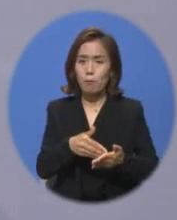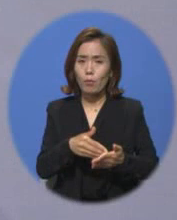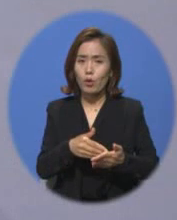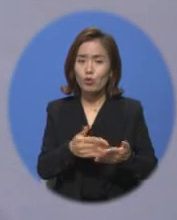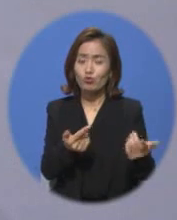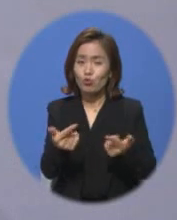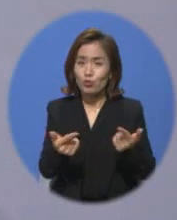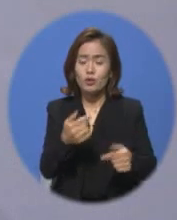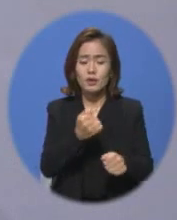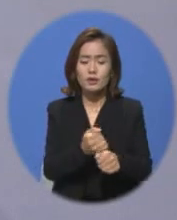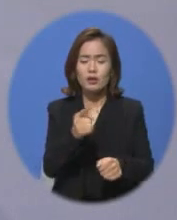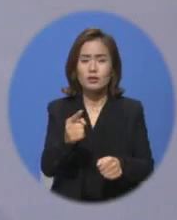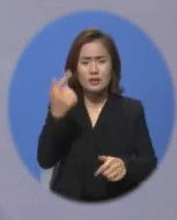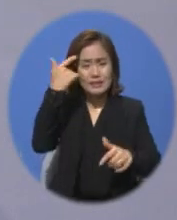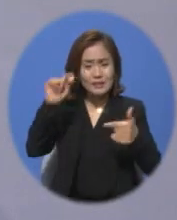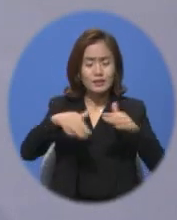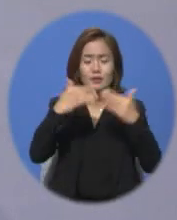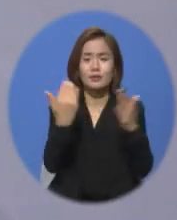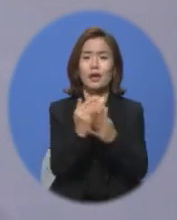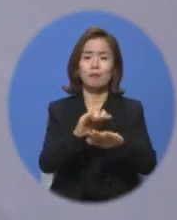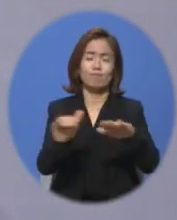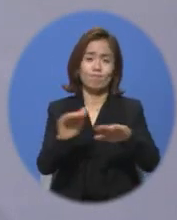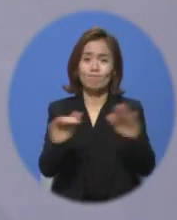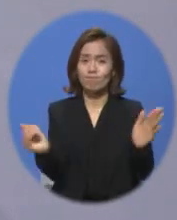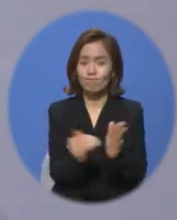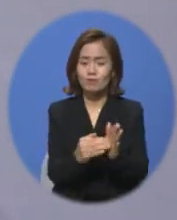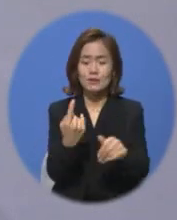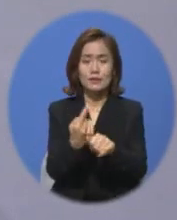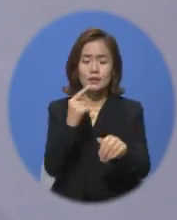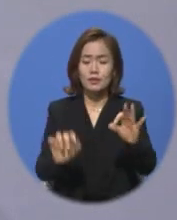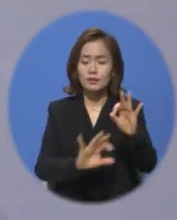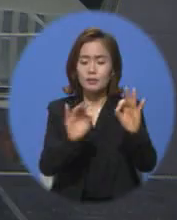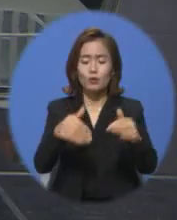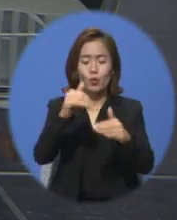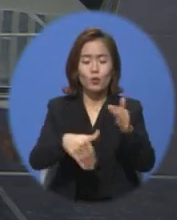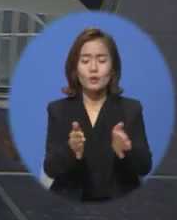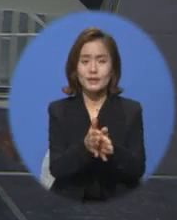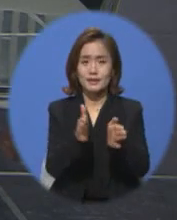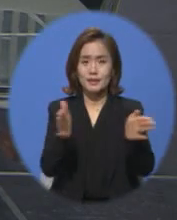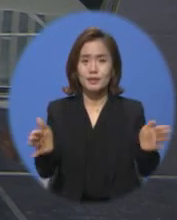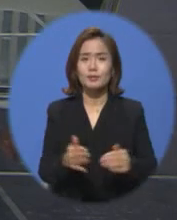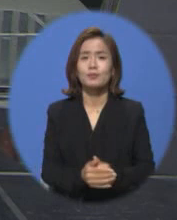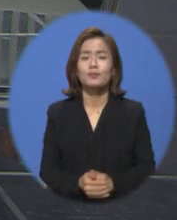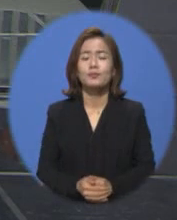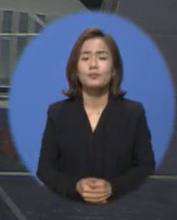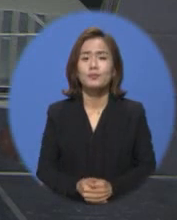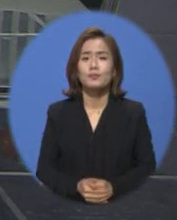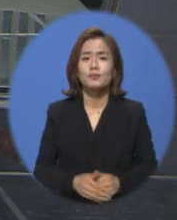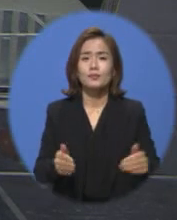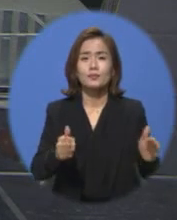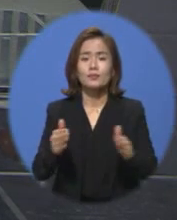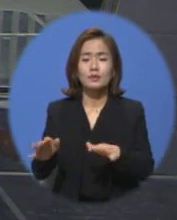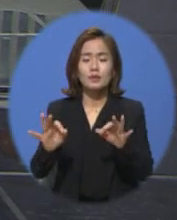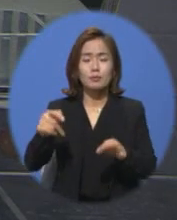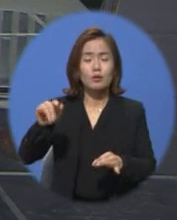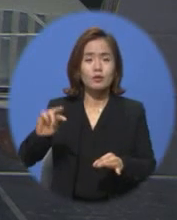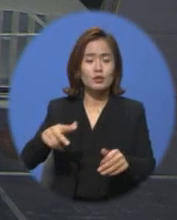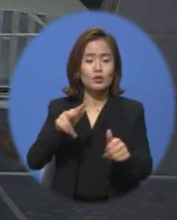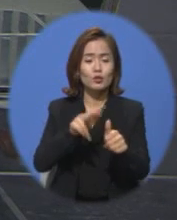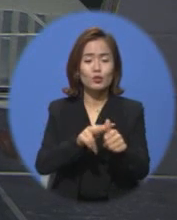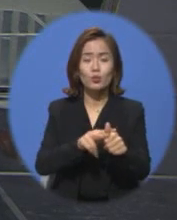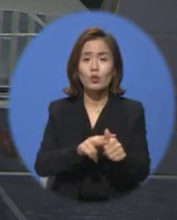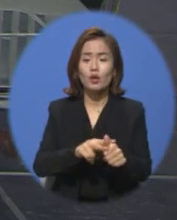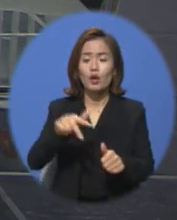이견을 완전히해소하고지난 10월착공에들어갔습니다. 예.예.김경진후보님